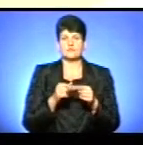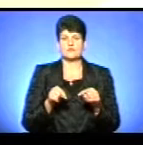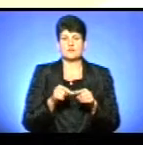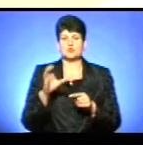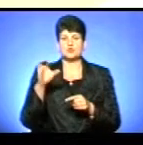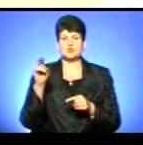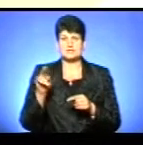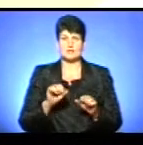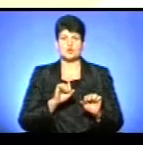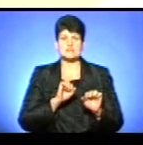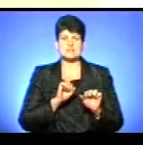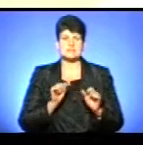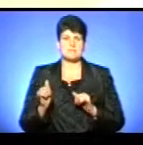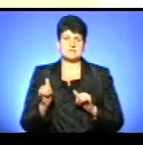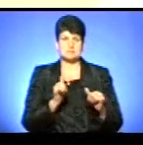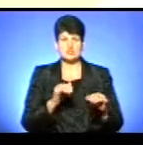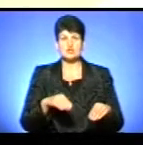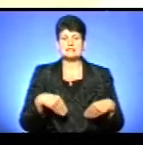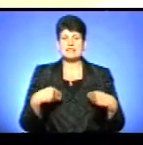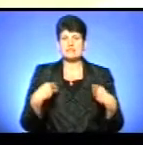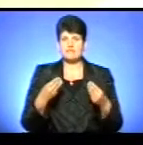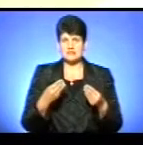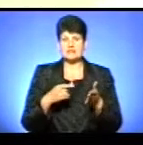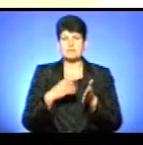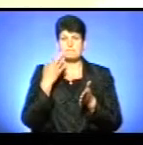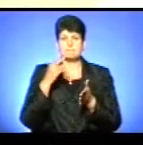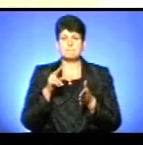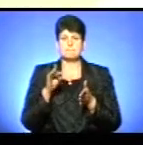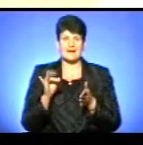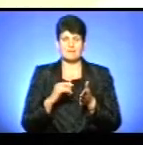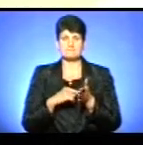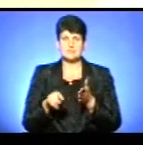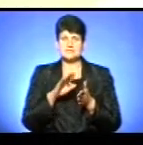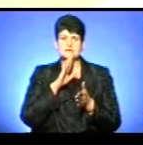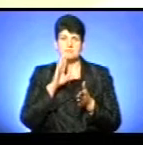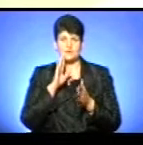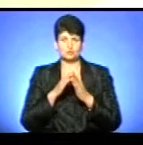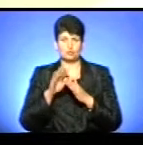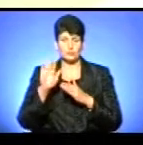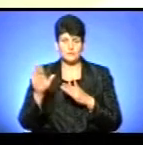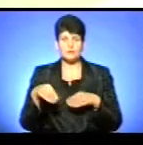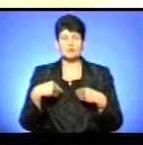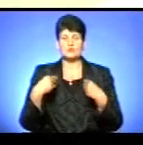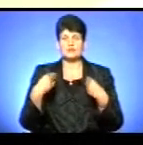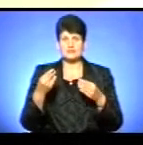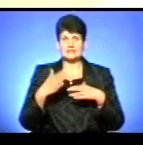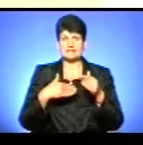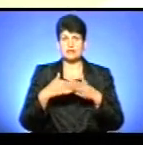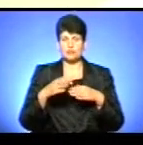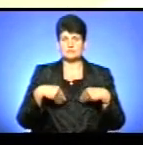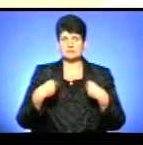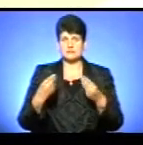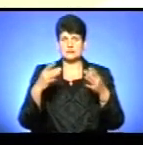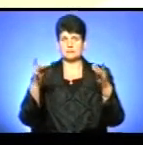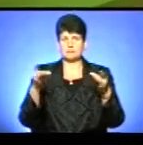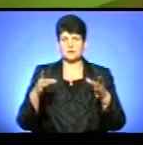соціального забезпечення видавати при виписі мам з пологового будинку, будуть видаватися на руки допомога